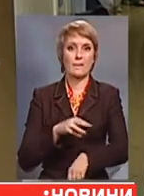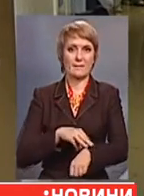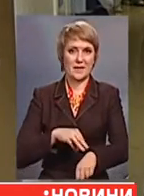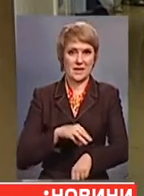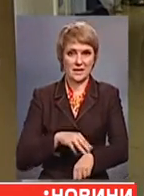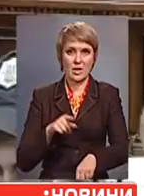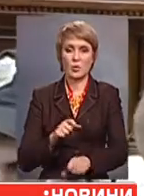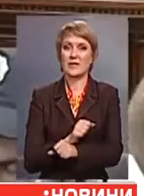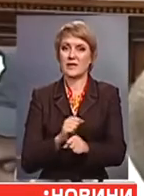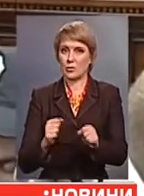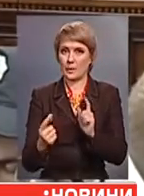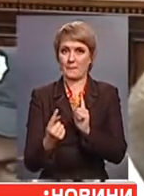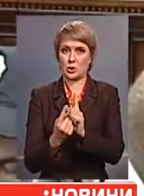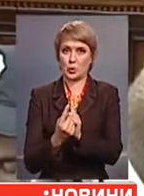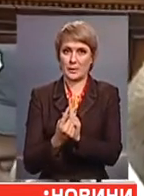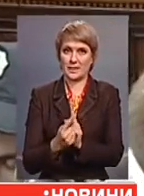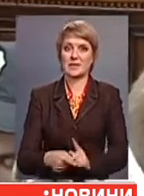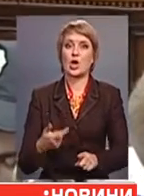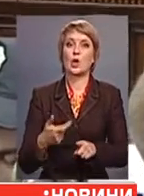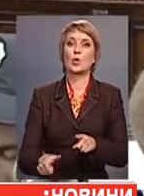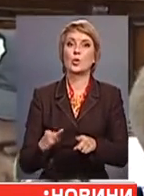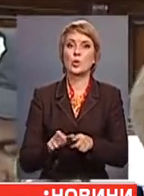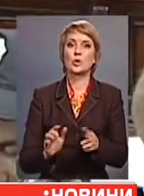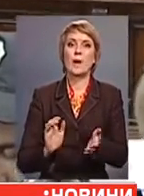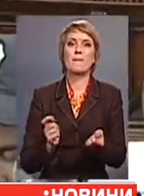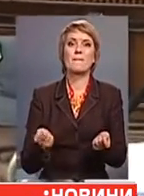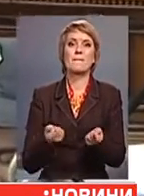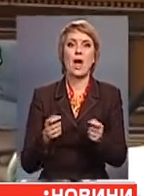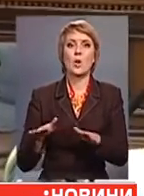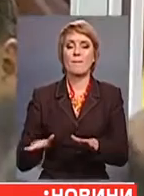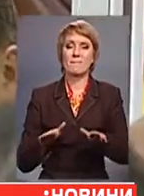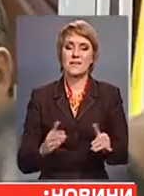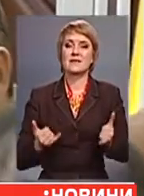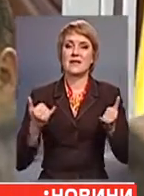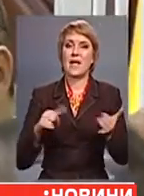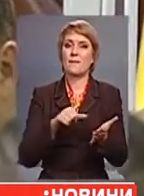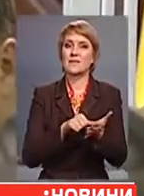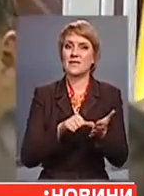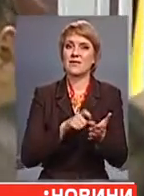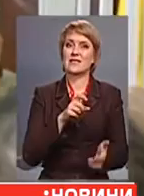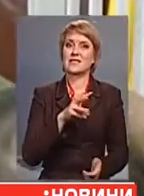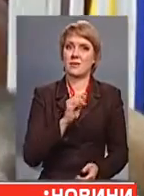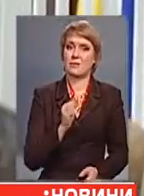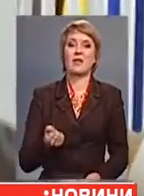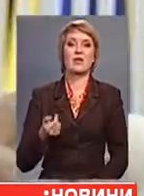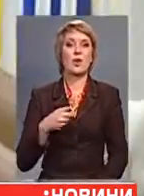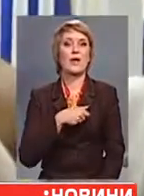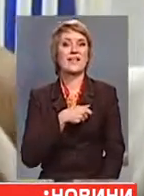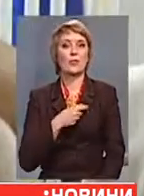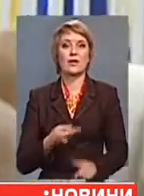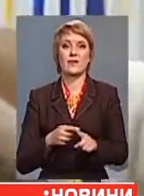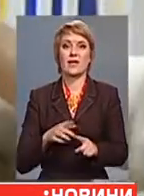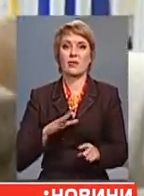міліції. До нього не можна підступитися. Також дуже мало місця для представників ЗМІ і кількох народних депутатів, що були в залі. Це